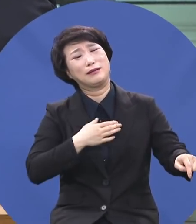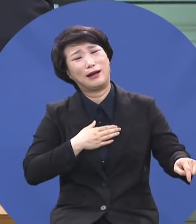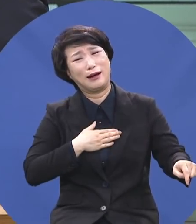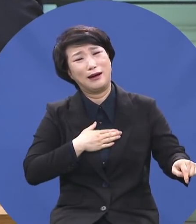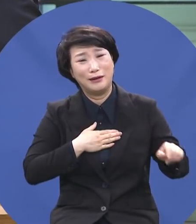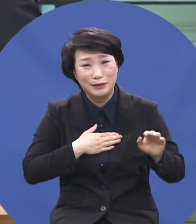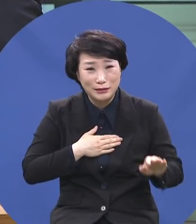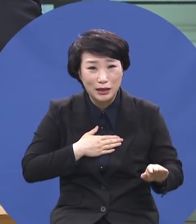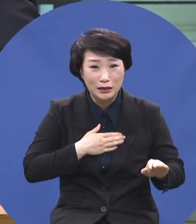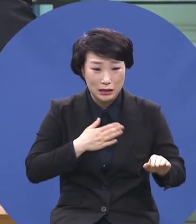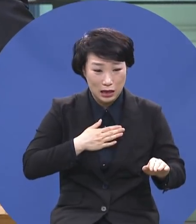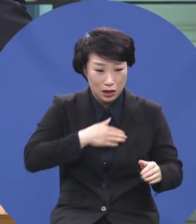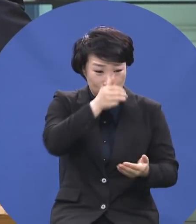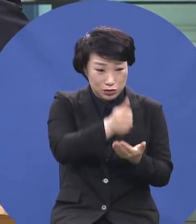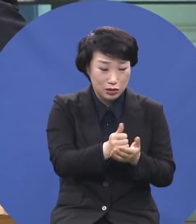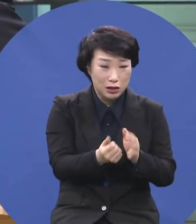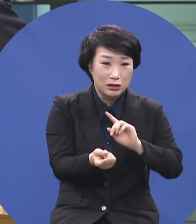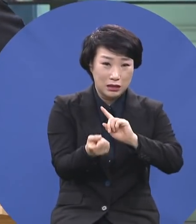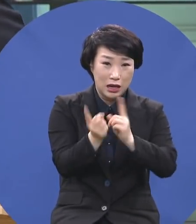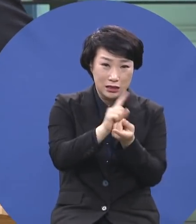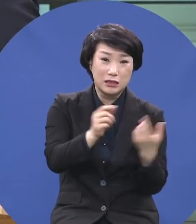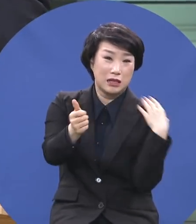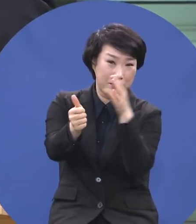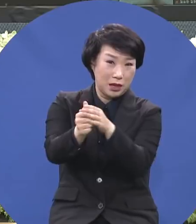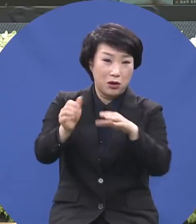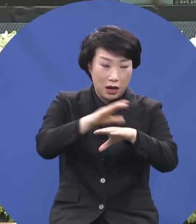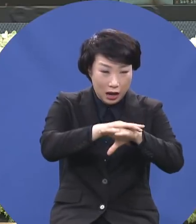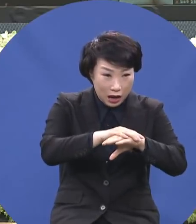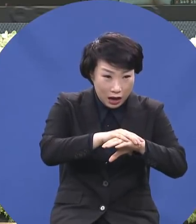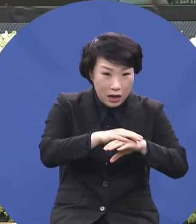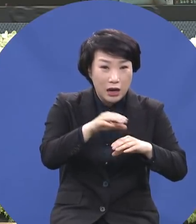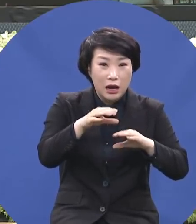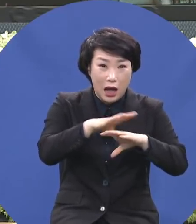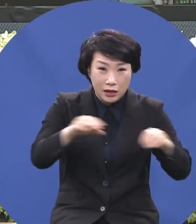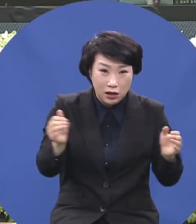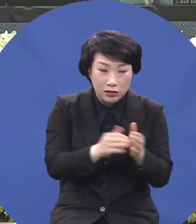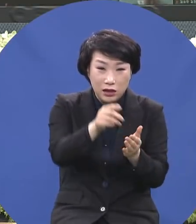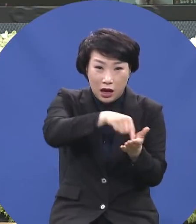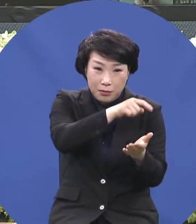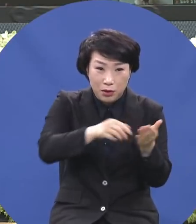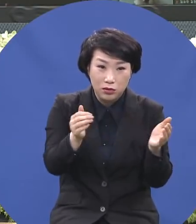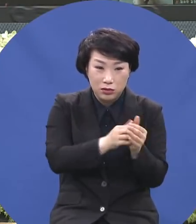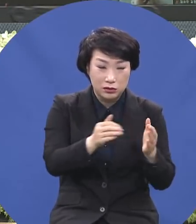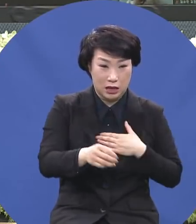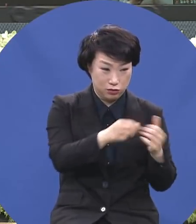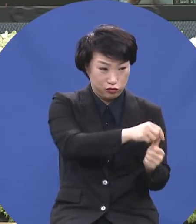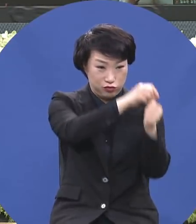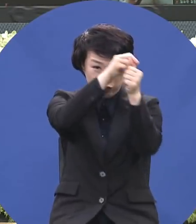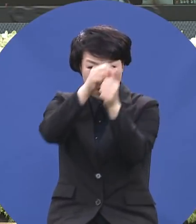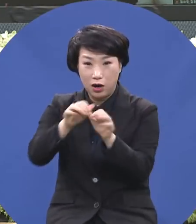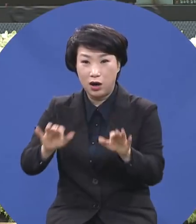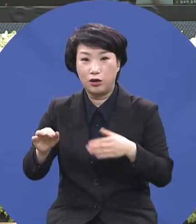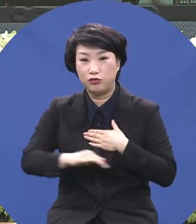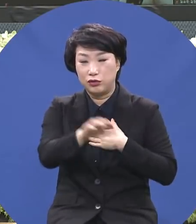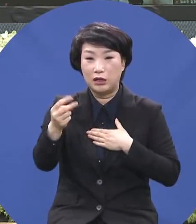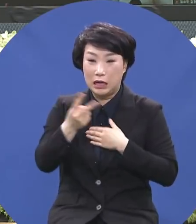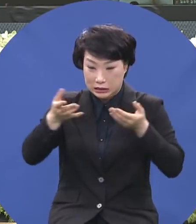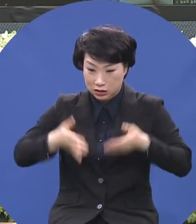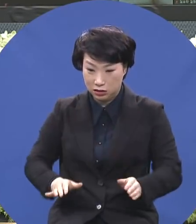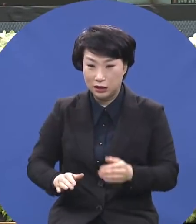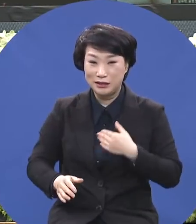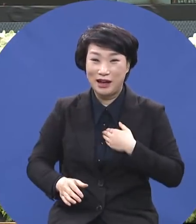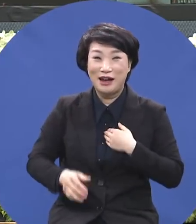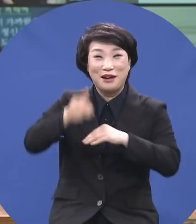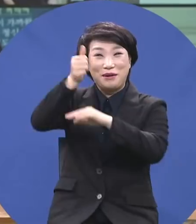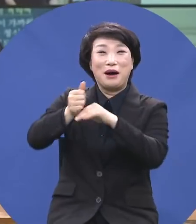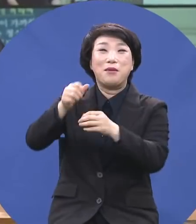우리 죄값을 갚고 살려서 우리를 거듭나서 자녀 만들어서 우리의 최종적 목적지가 아버지